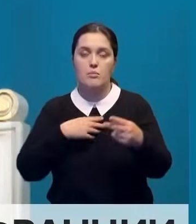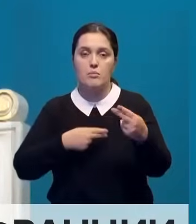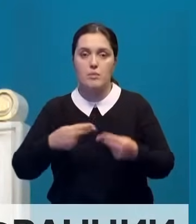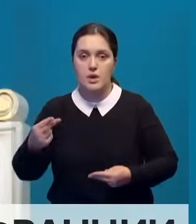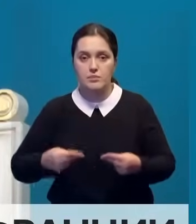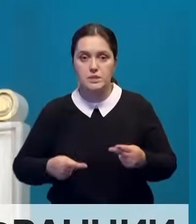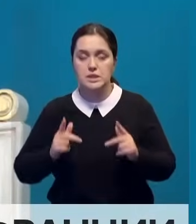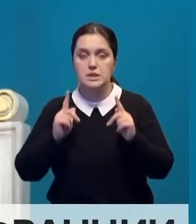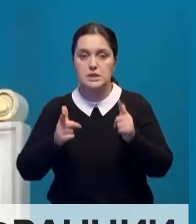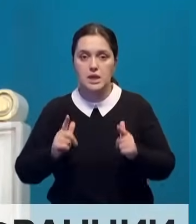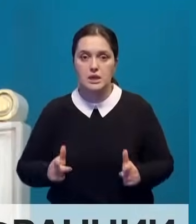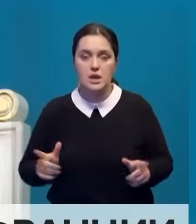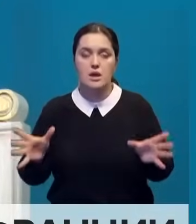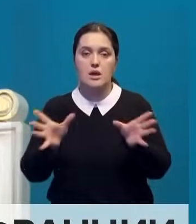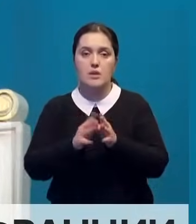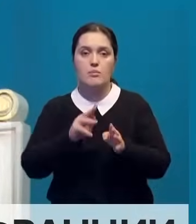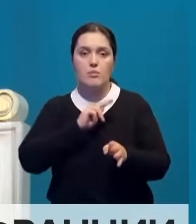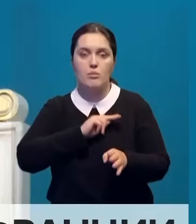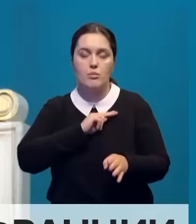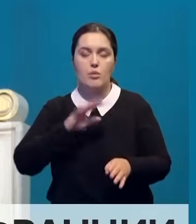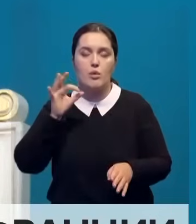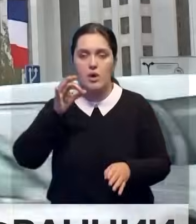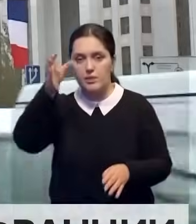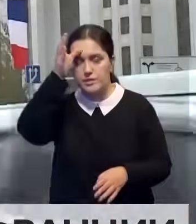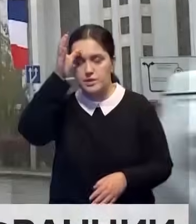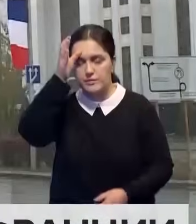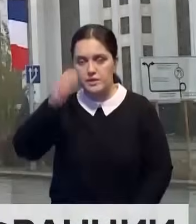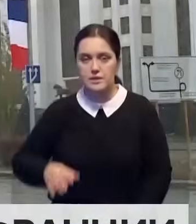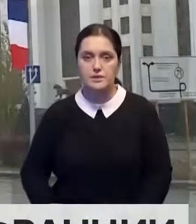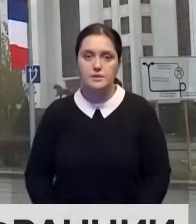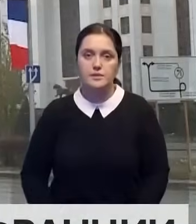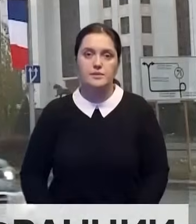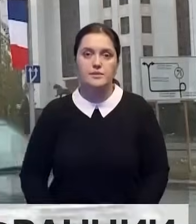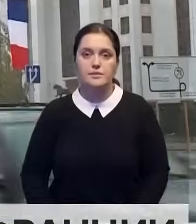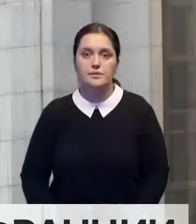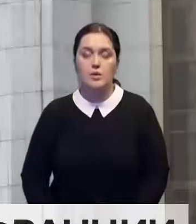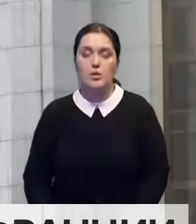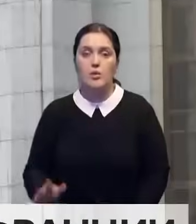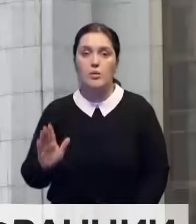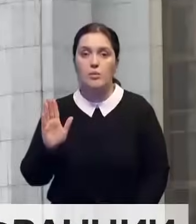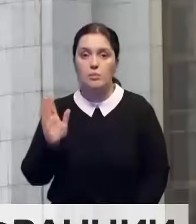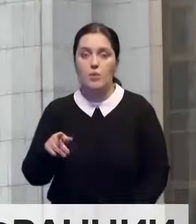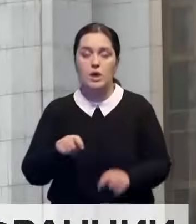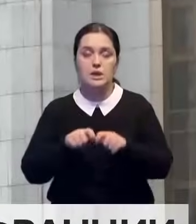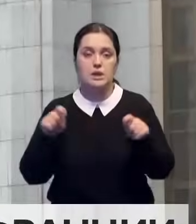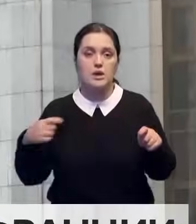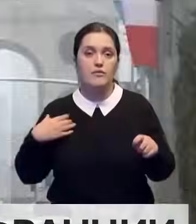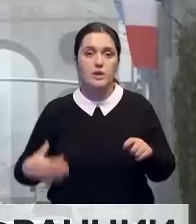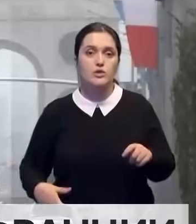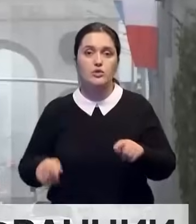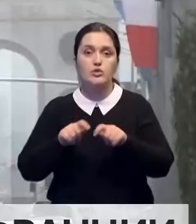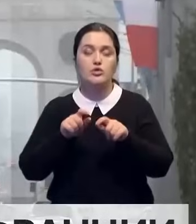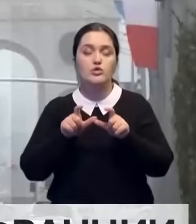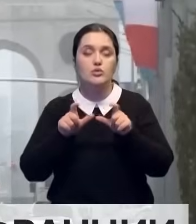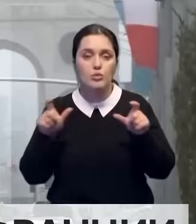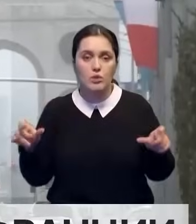целый ряд соглашений о сотрудничестве в области образования. Они предусматривают открытие французских школ и обучение французскому